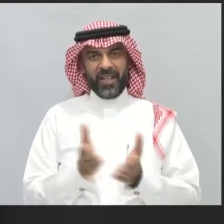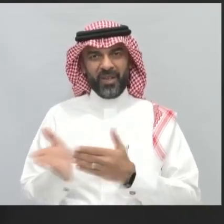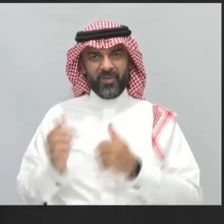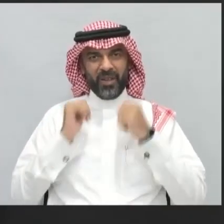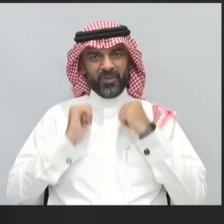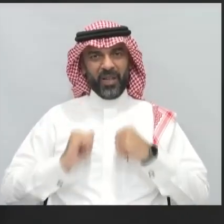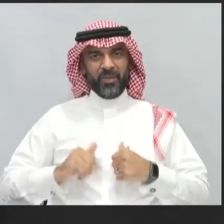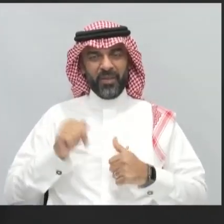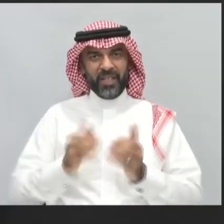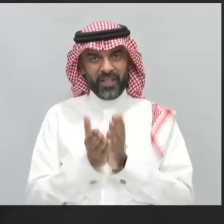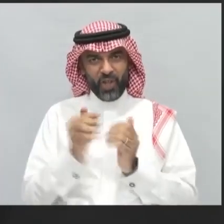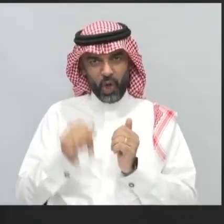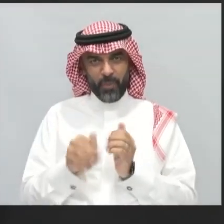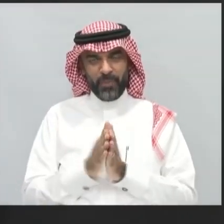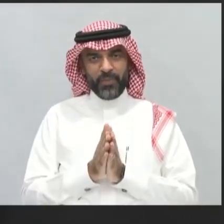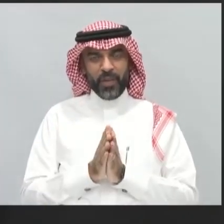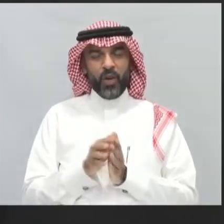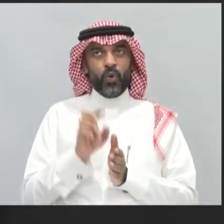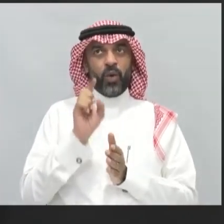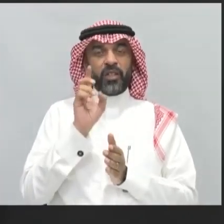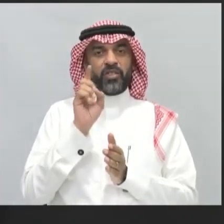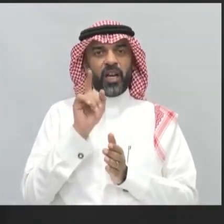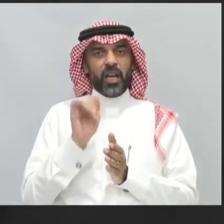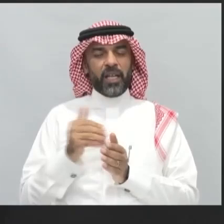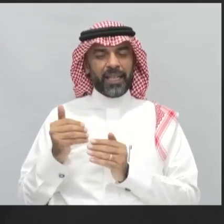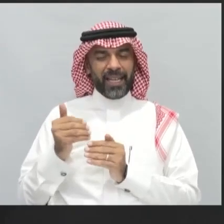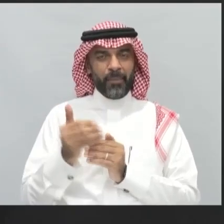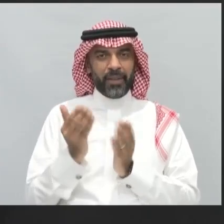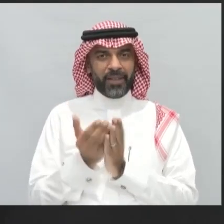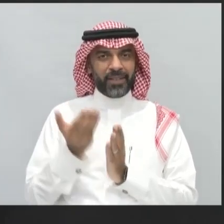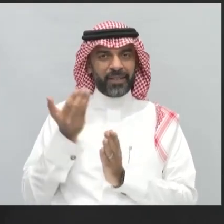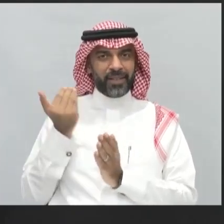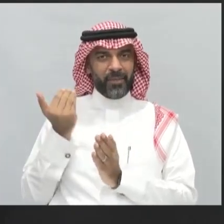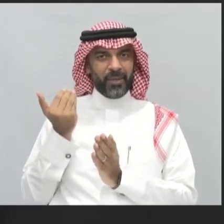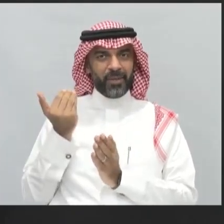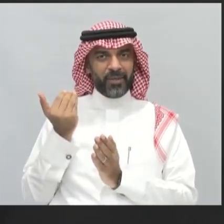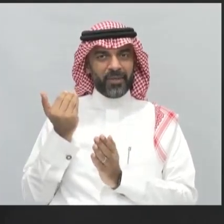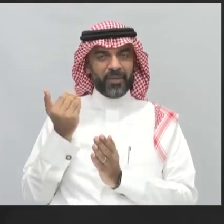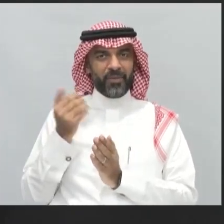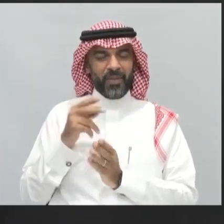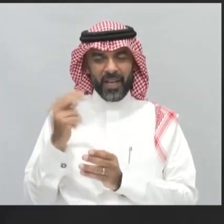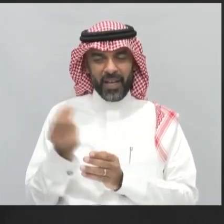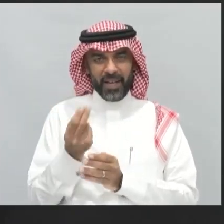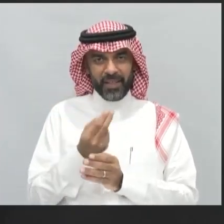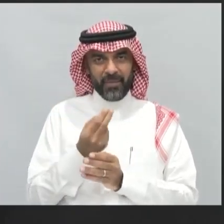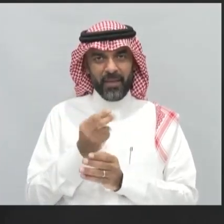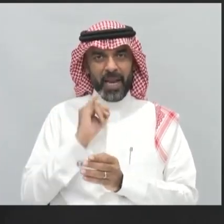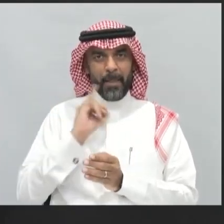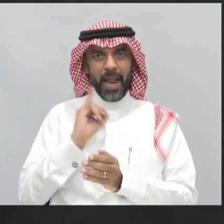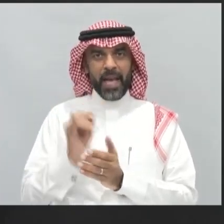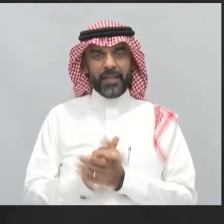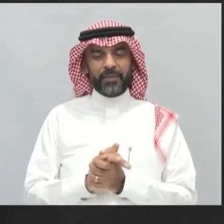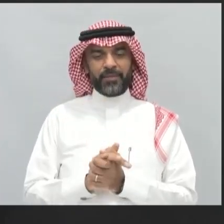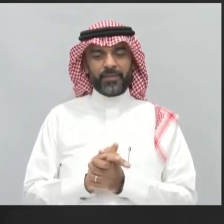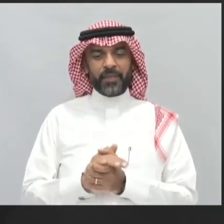الطلاب في درسنا لهذا اليوم والذي سنستكمل فيه ما بداناه في الدرس السابق في الرسم الاملائي